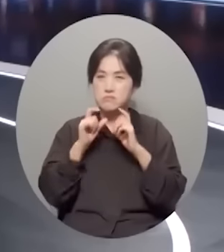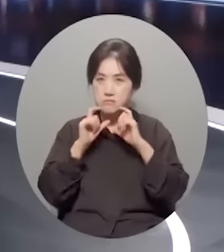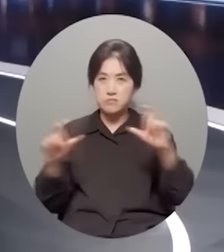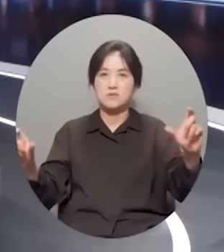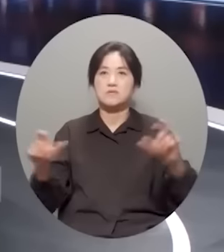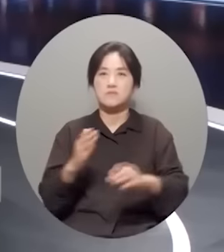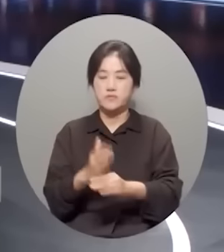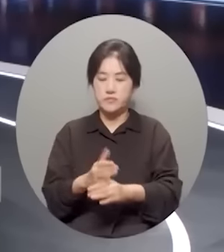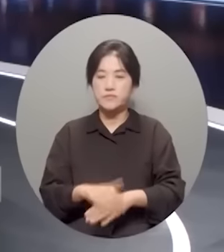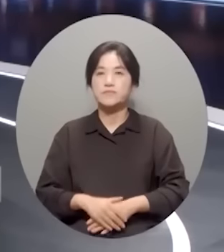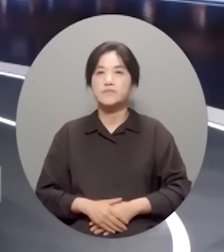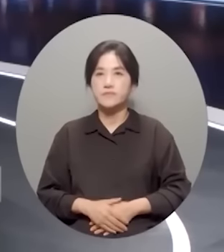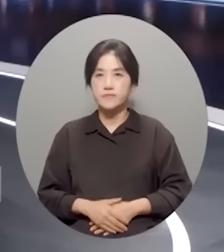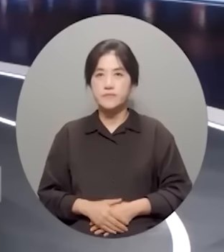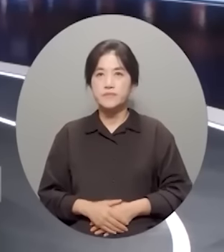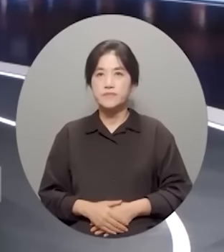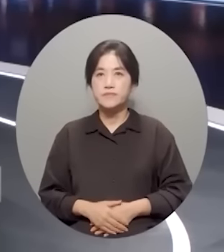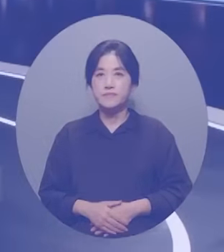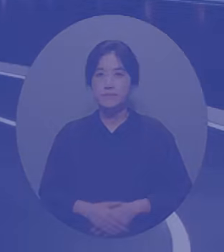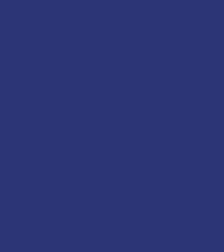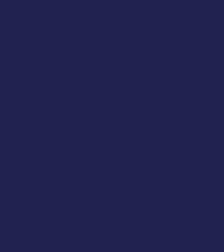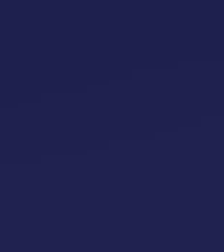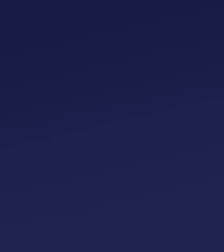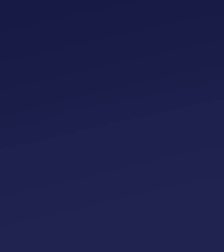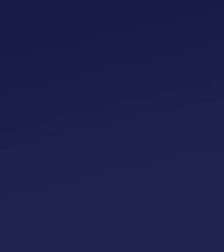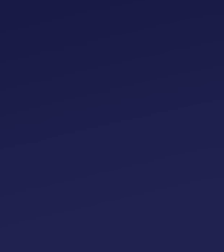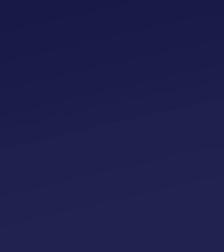있습니다네 공윤선 기자 잘 들어 그렇습니다